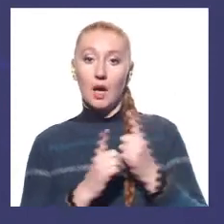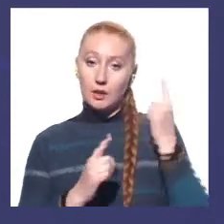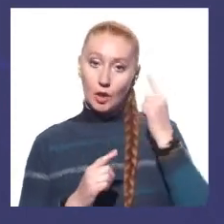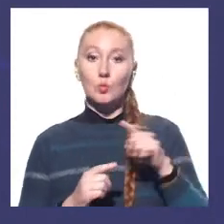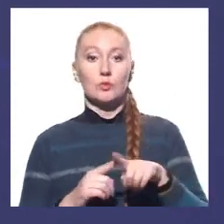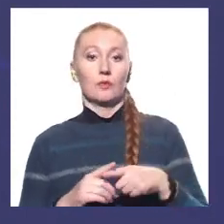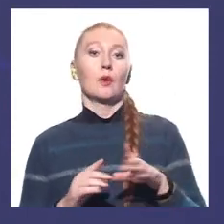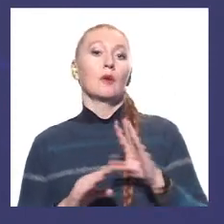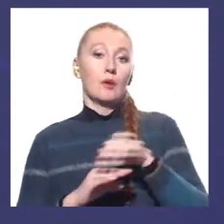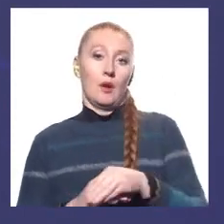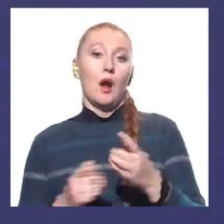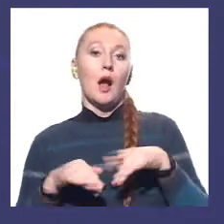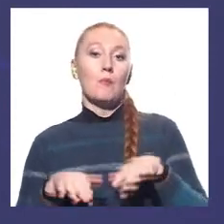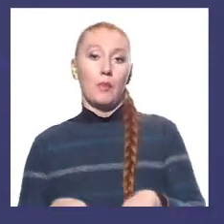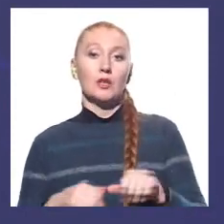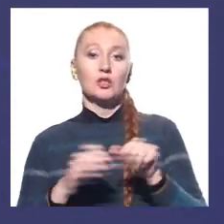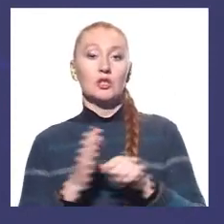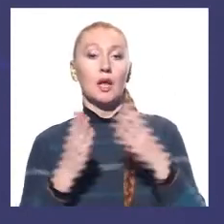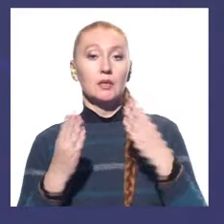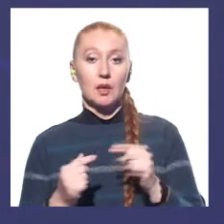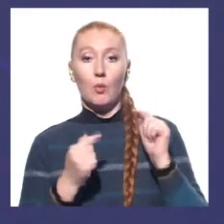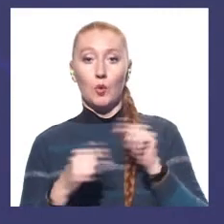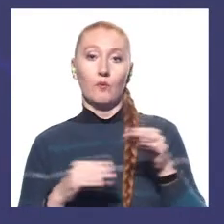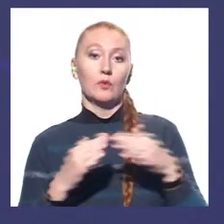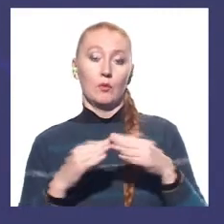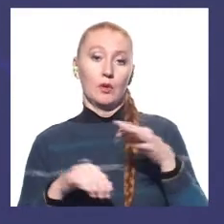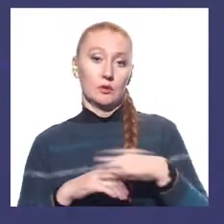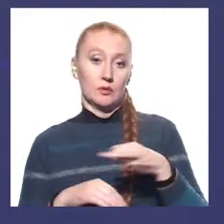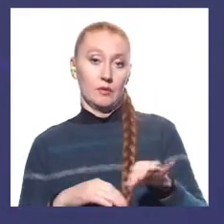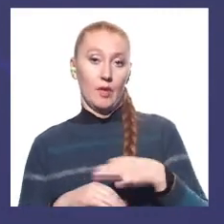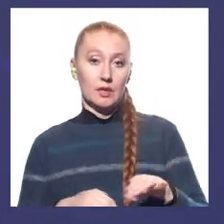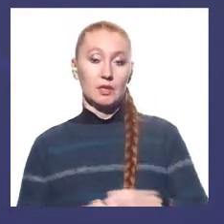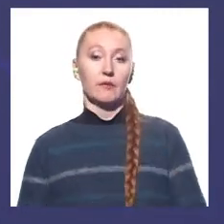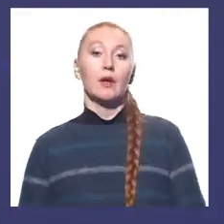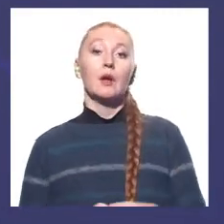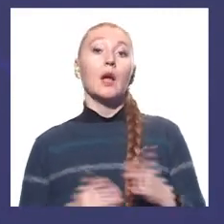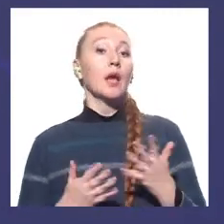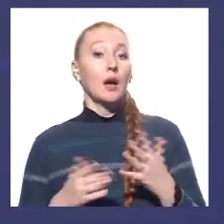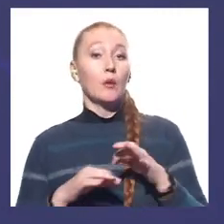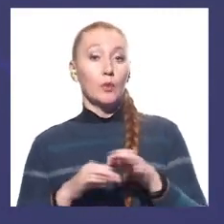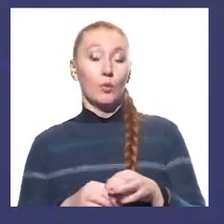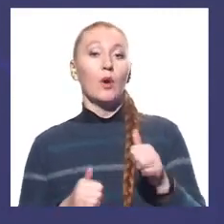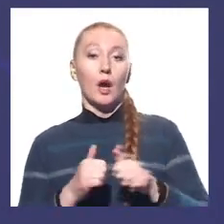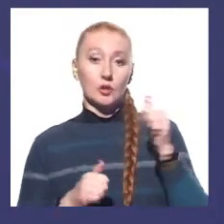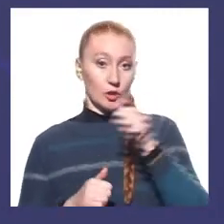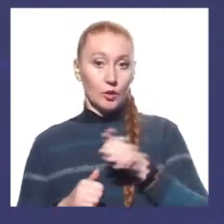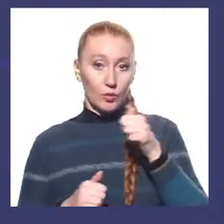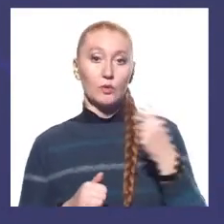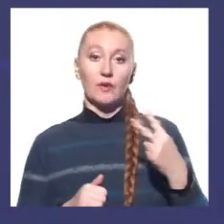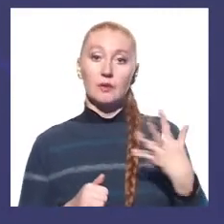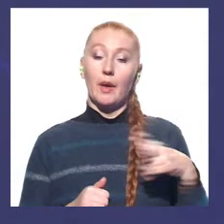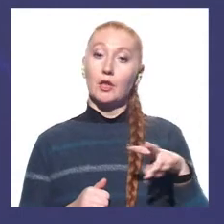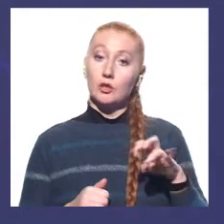долучився до всесвітньої кампанії «16 днів проти гендерно обумовленого та домашнього насильства», яка проходить щороку із